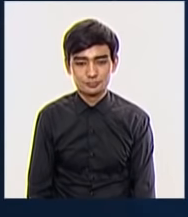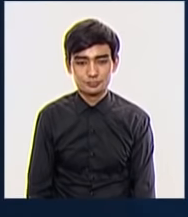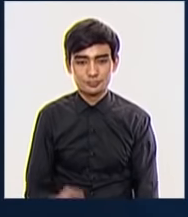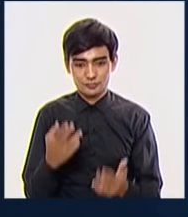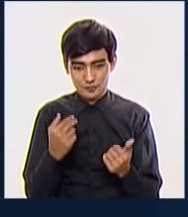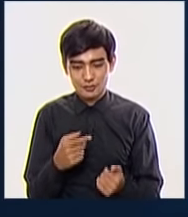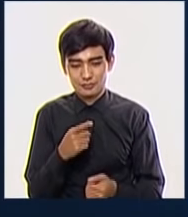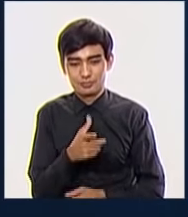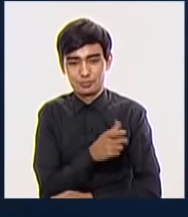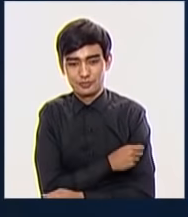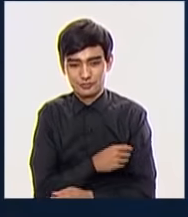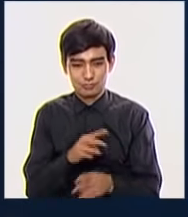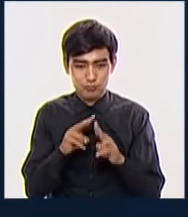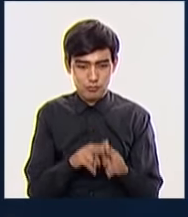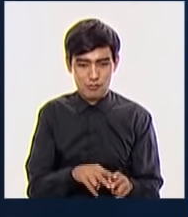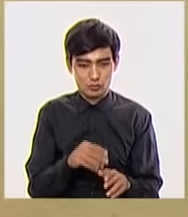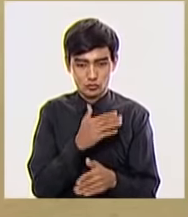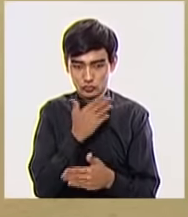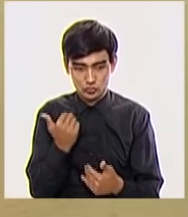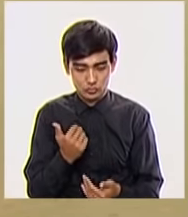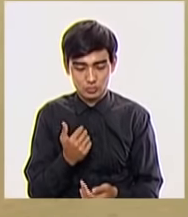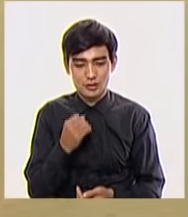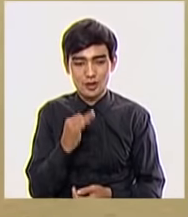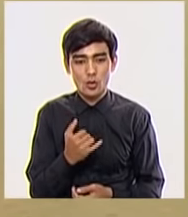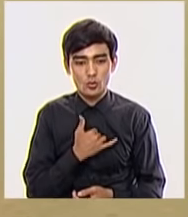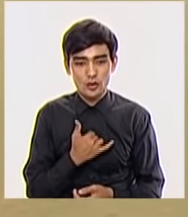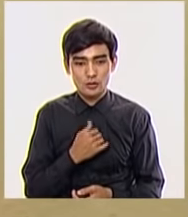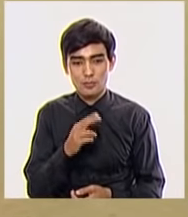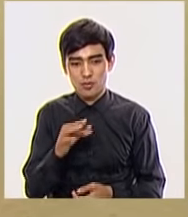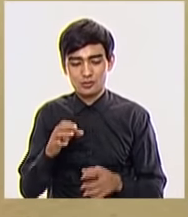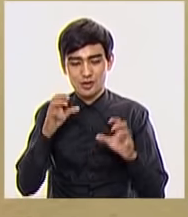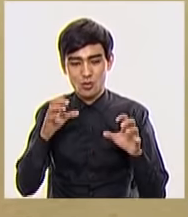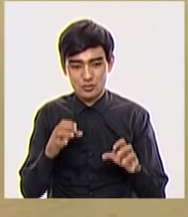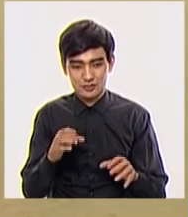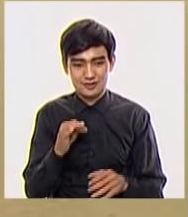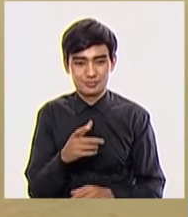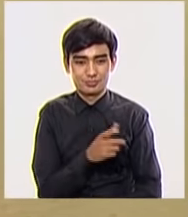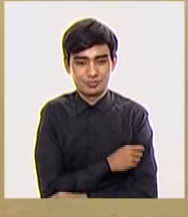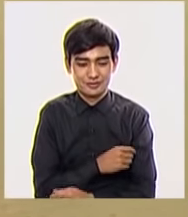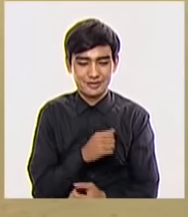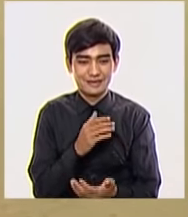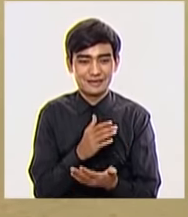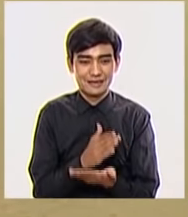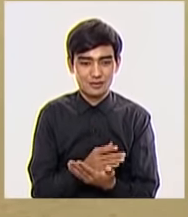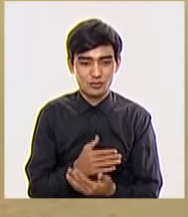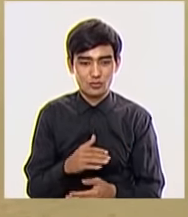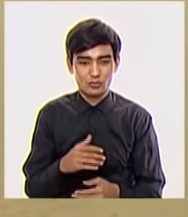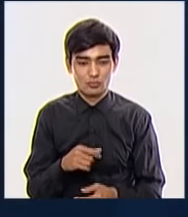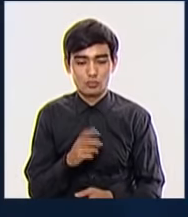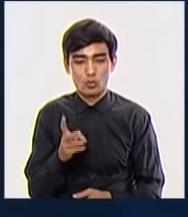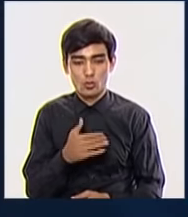Однозначно, эта вакцинация не является принудительной. У нас по закону вакцинация является